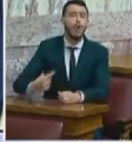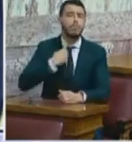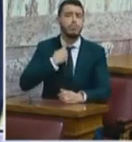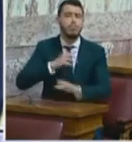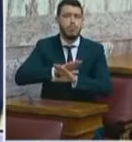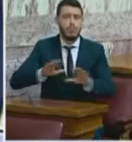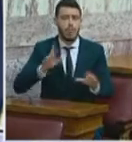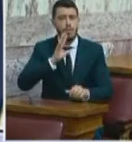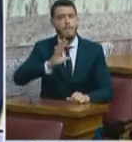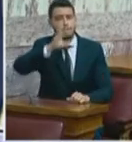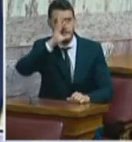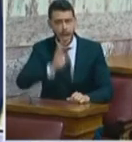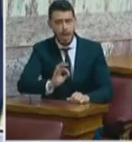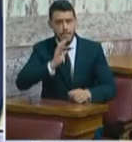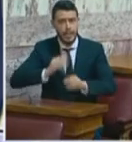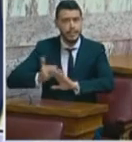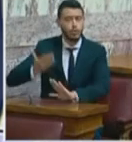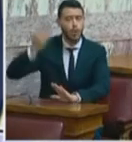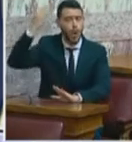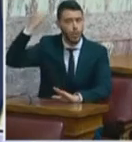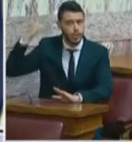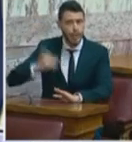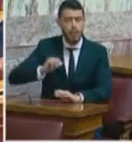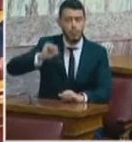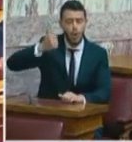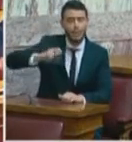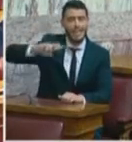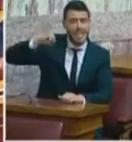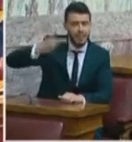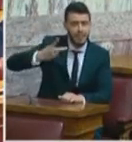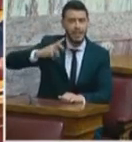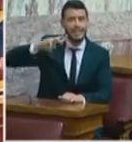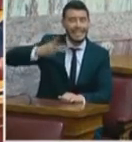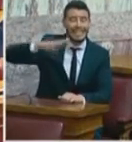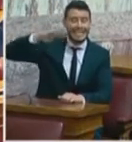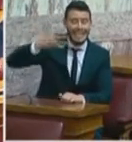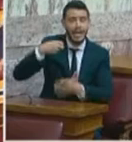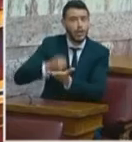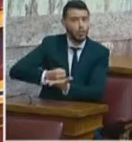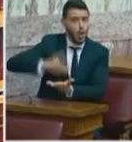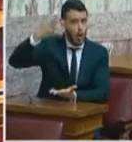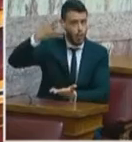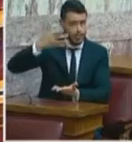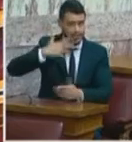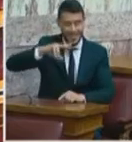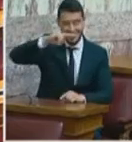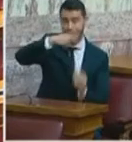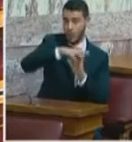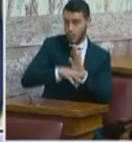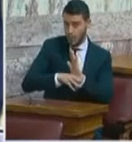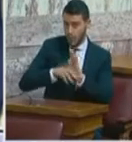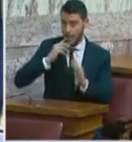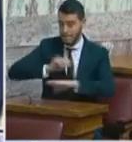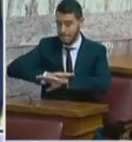διάρκεια της υλοποίησης της πρώτης, της δεύτερης, της τρίτης και της τέταρτης αξιολόγησης του δευτέρου προγράμματος. Η